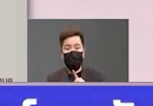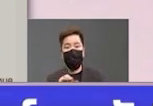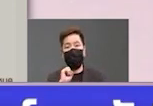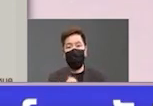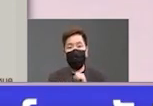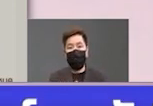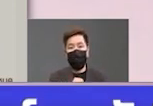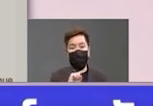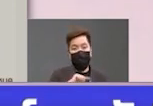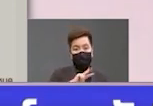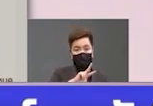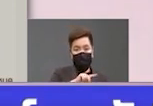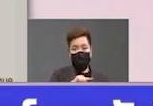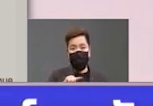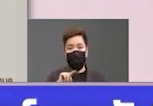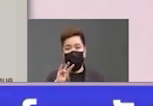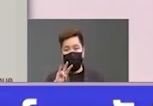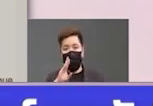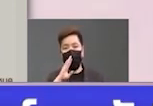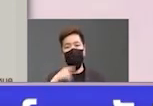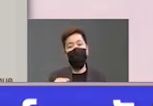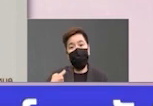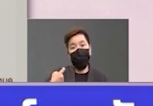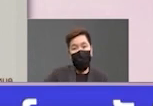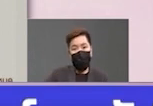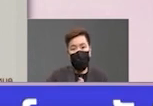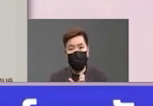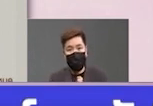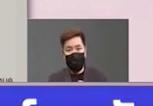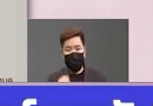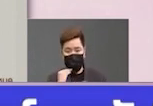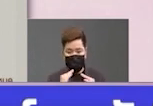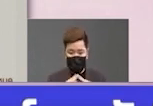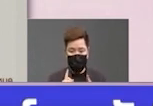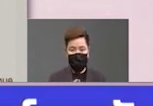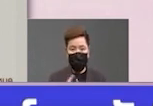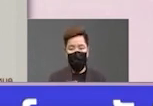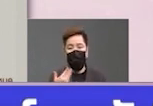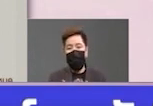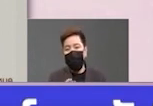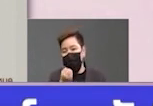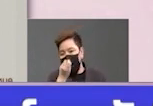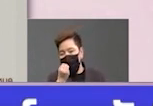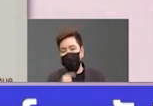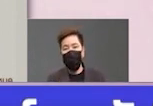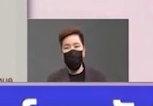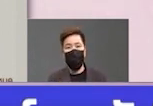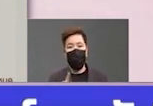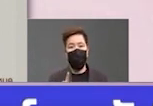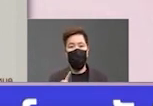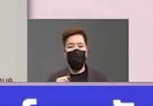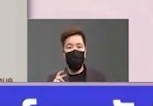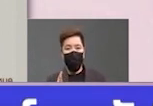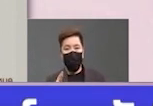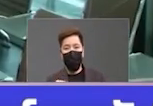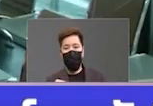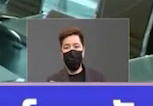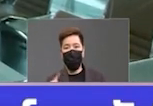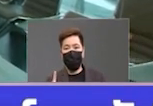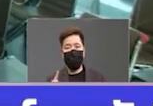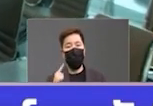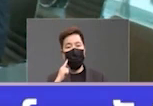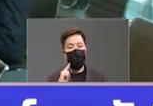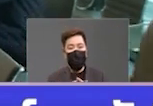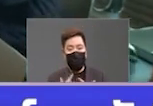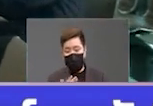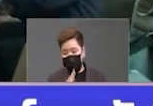จะมีเงื่อนไขในส่วนของผู้ประกอบการบางรายที่อาจจะไม่มีหลักทรัพย์ค้ำประกันสามารถจะเอาบส